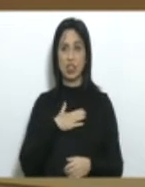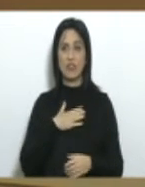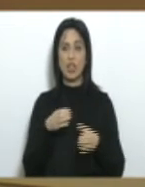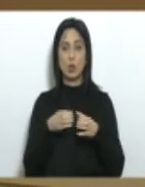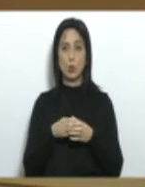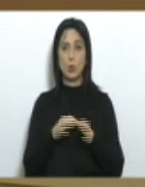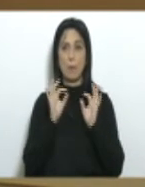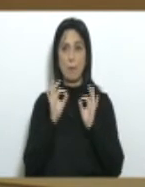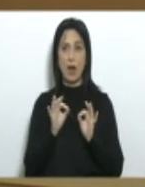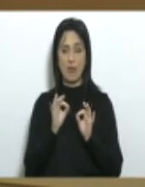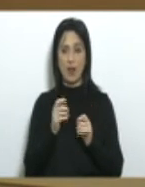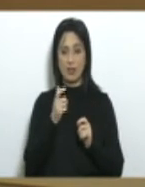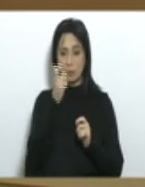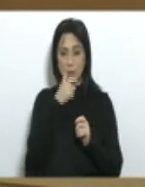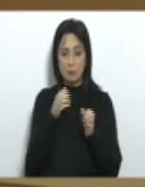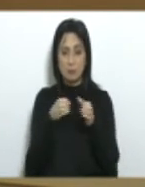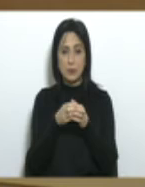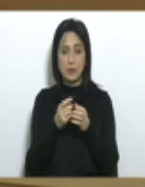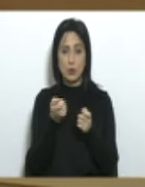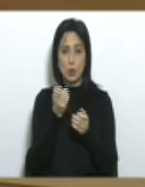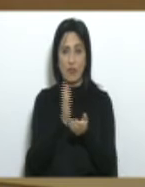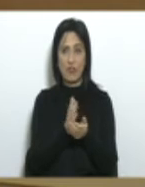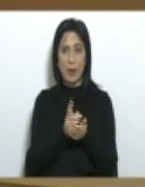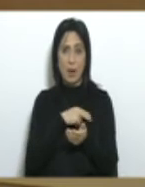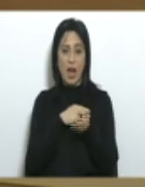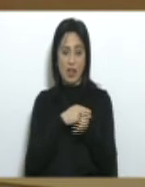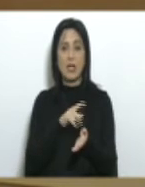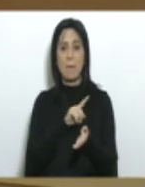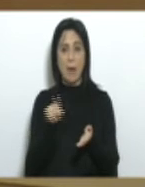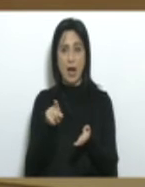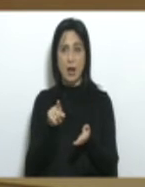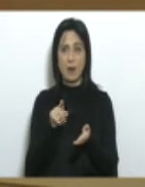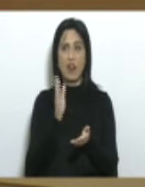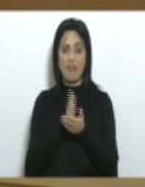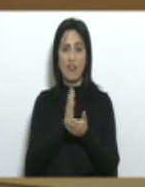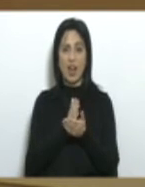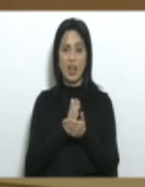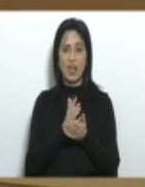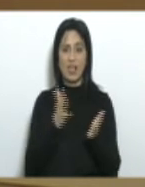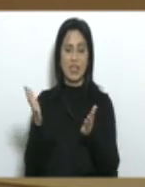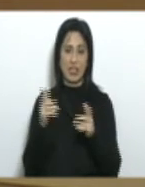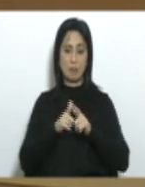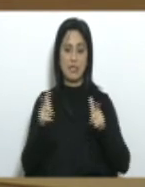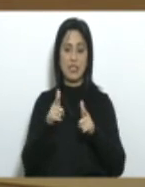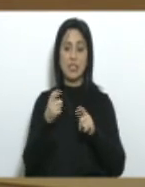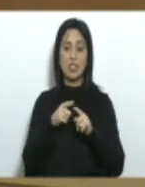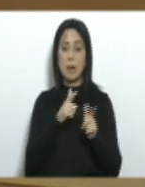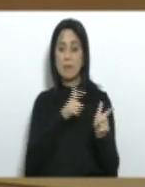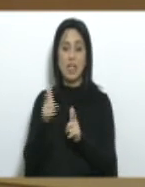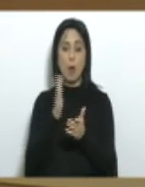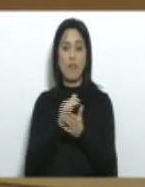გუნდს მართალია მოკრძალებული წარმოდგენით პარლამენტში, მაგრამ გვაქვს დიდი მზაობა, მონაწილეობა